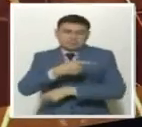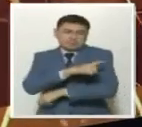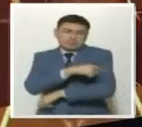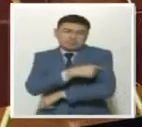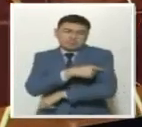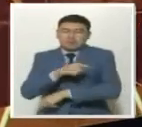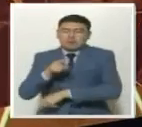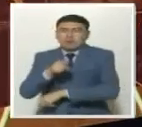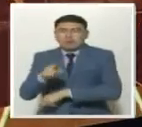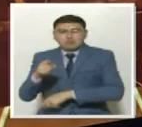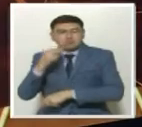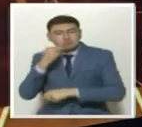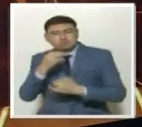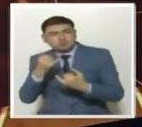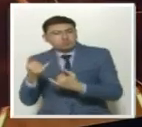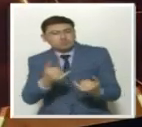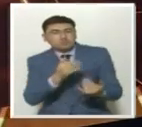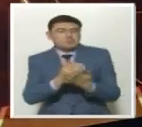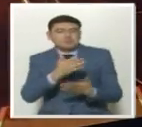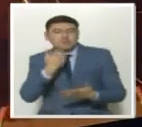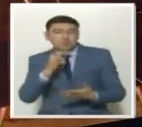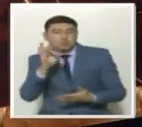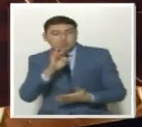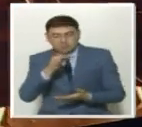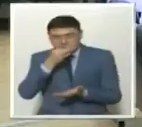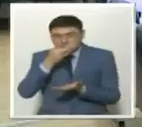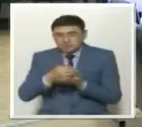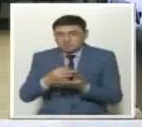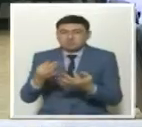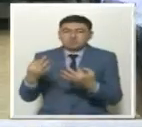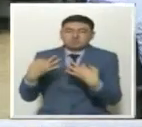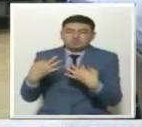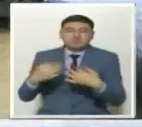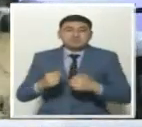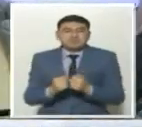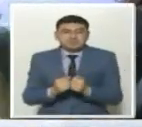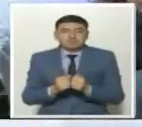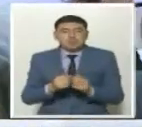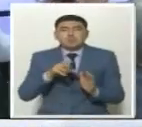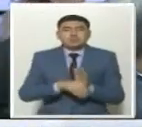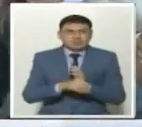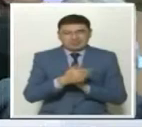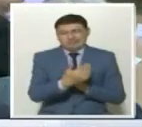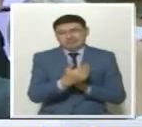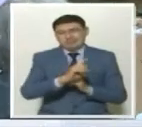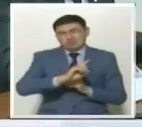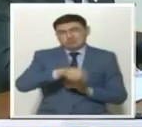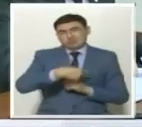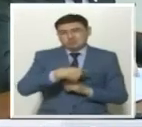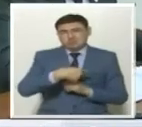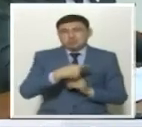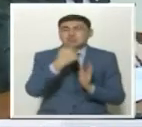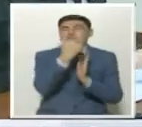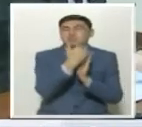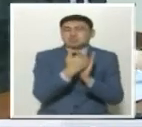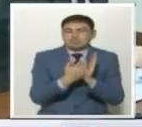сапасын арттыру бағыты бойынша атқарылған жұмыстың есебі берілді. Бұл партияның сайлауалды бағдарламаларының біріне жататын тармақ, яғни облыс